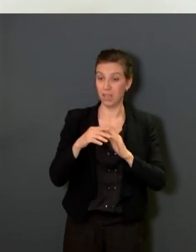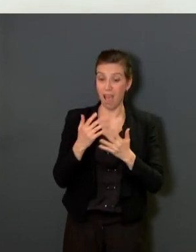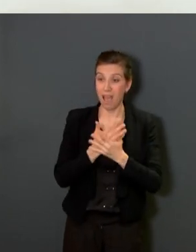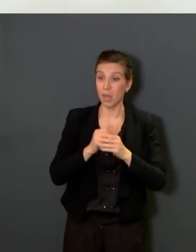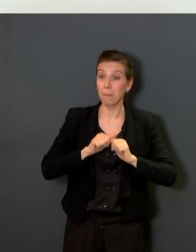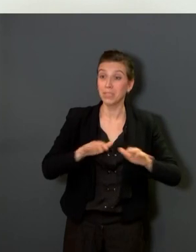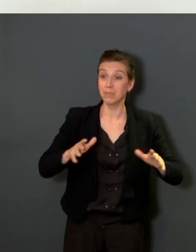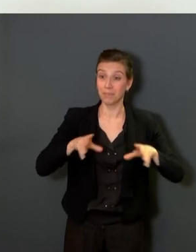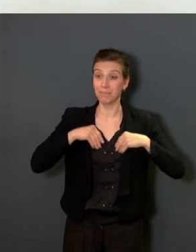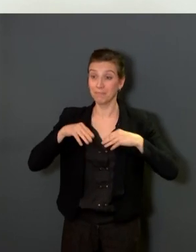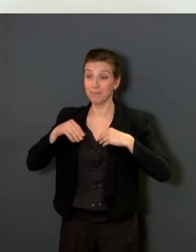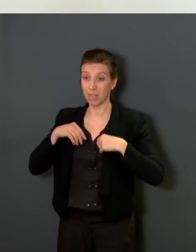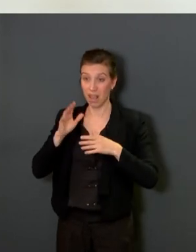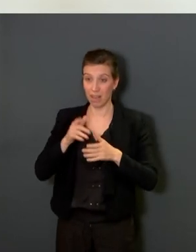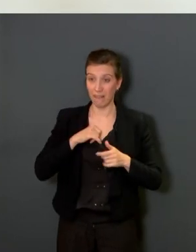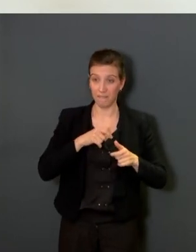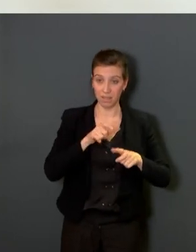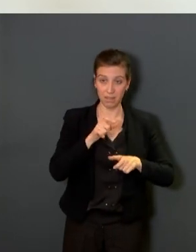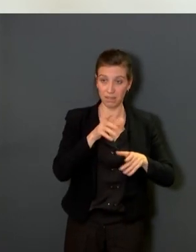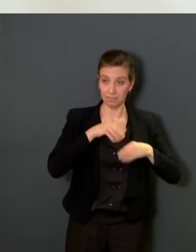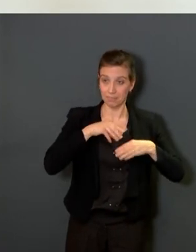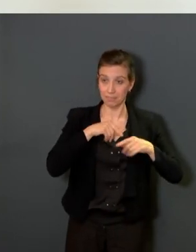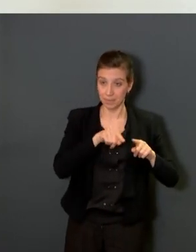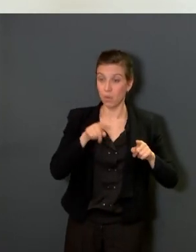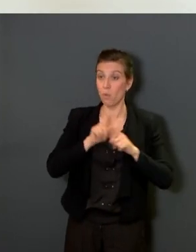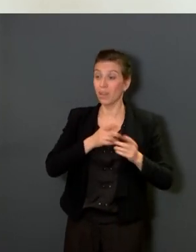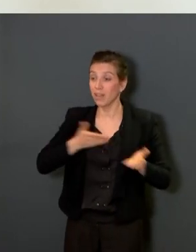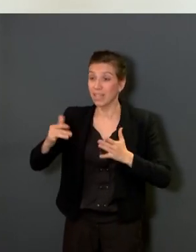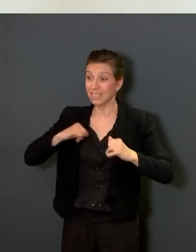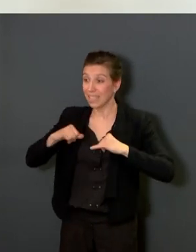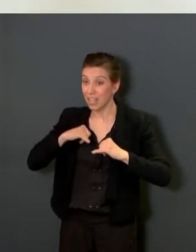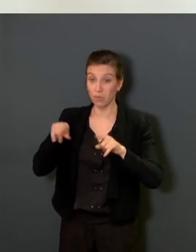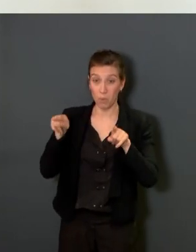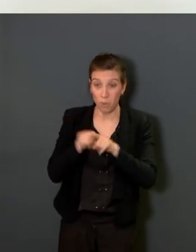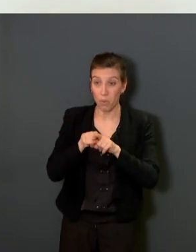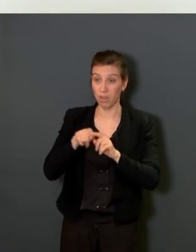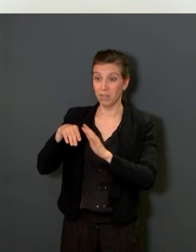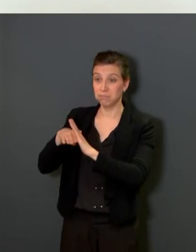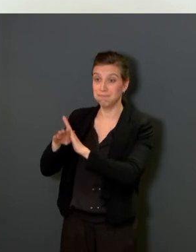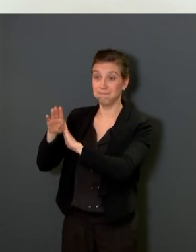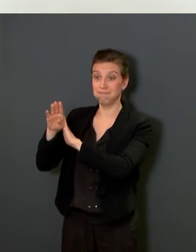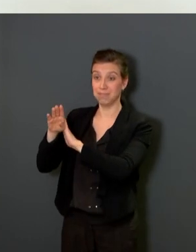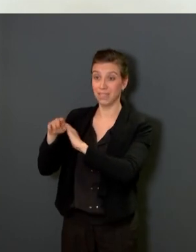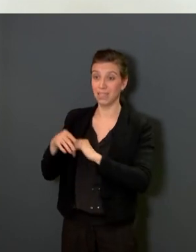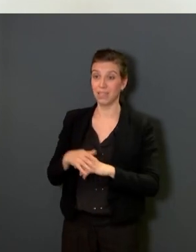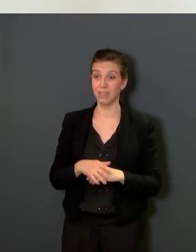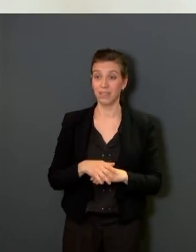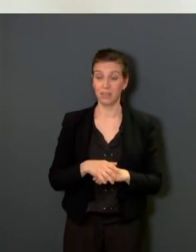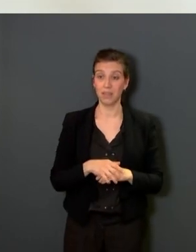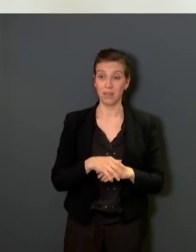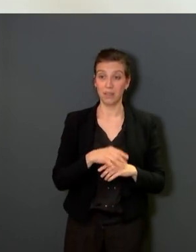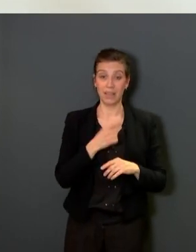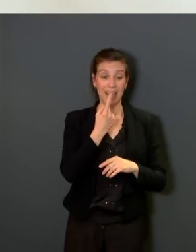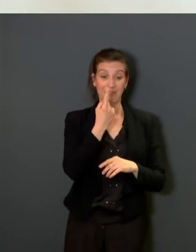de ziekenhuisopnames stijgen. Het aantal bevestigde gevallen is de voorbije week met een kwart gestegen, maar